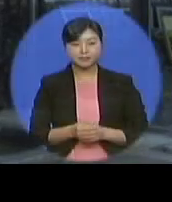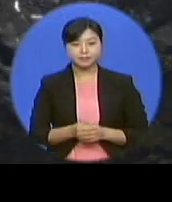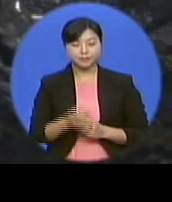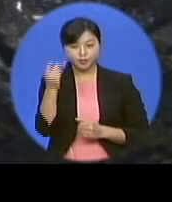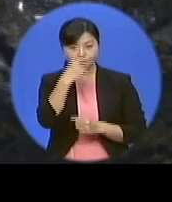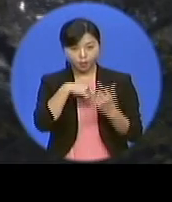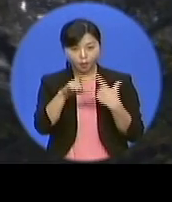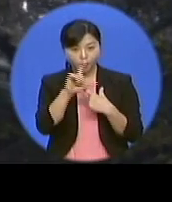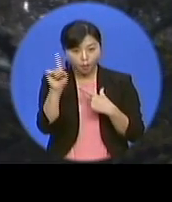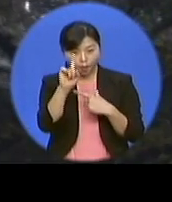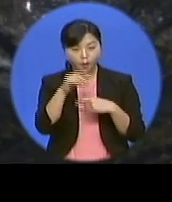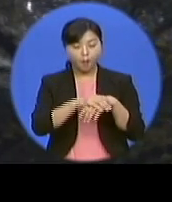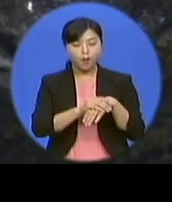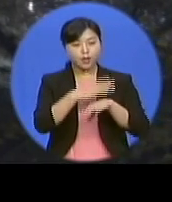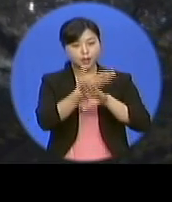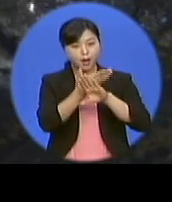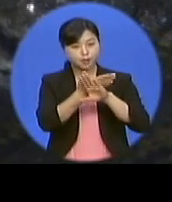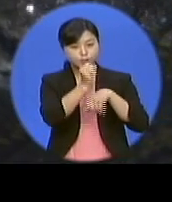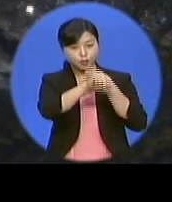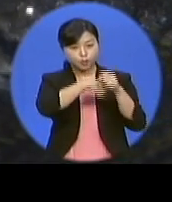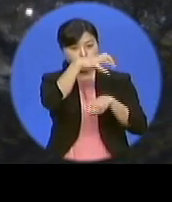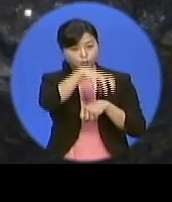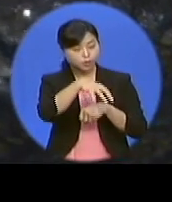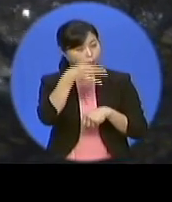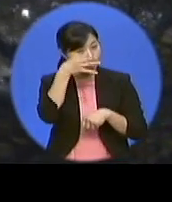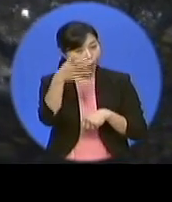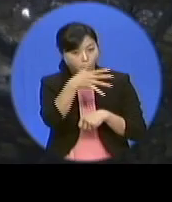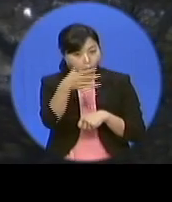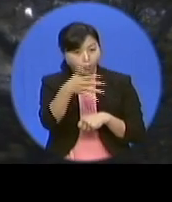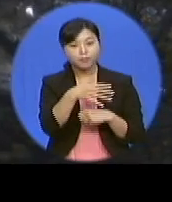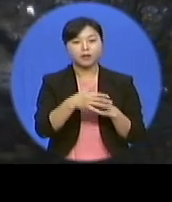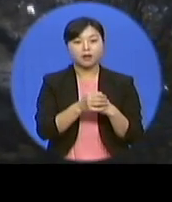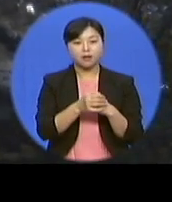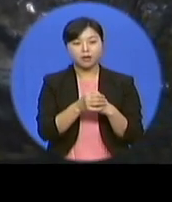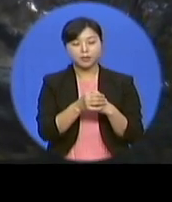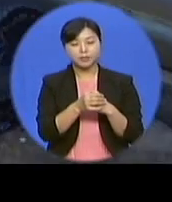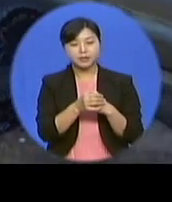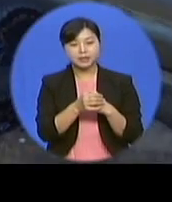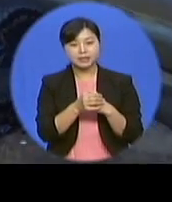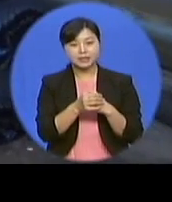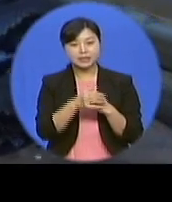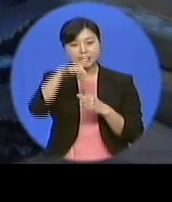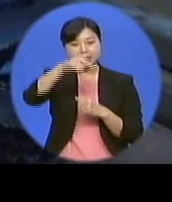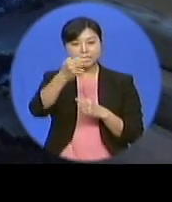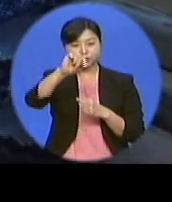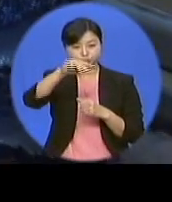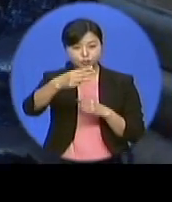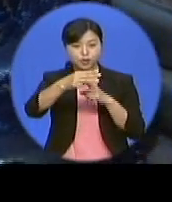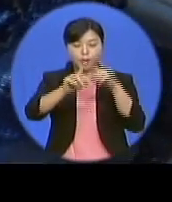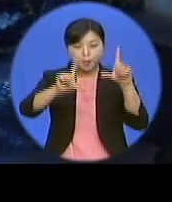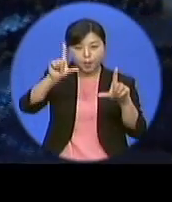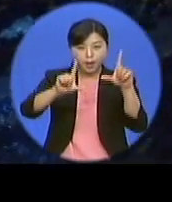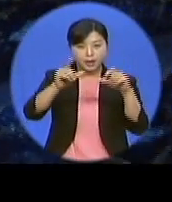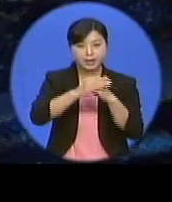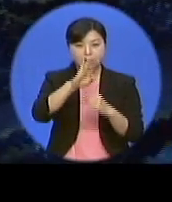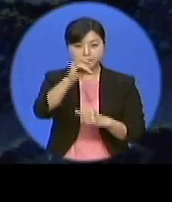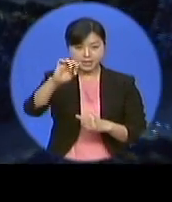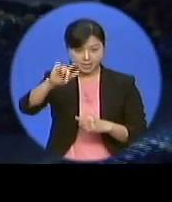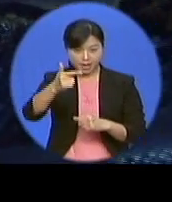이뿐만이 아니라 다른 동물원에서는 볼 수 없는 어마어마하게 큰 그물무늬 비단구렁이도 가까이서 볼 수